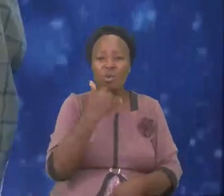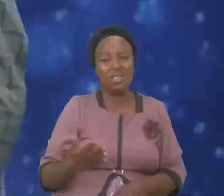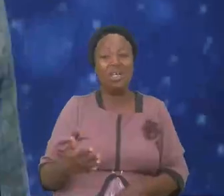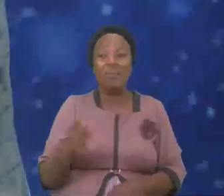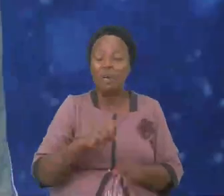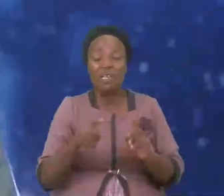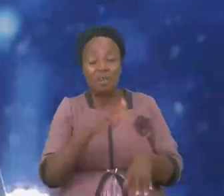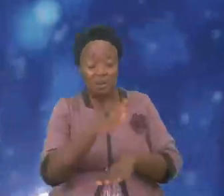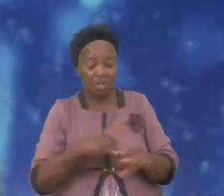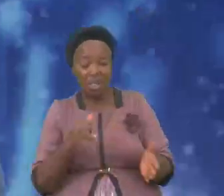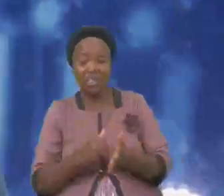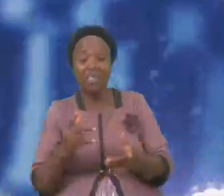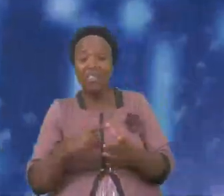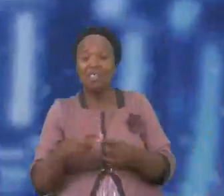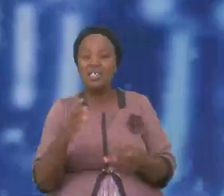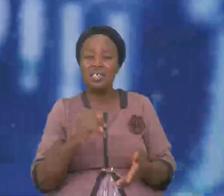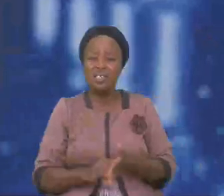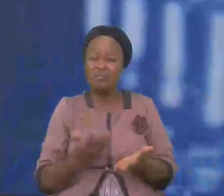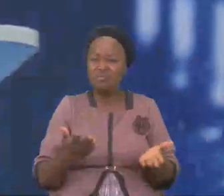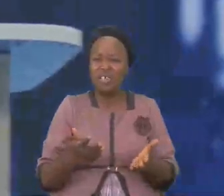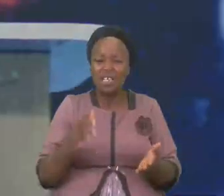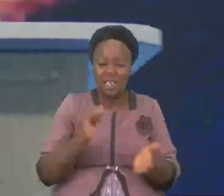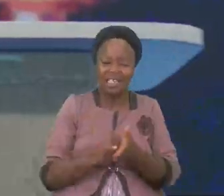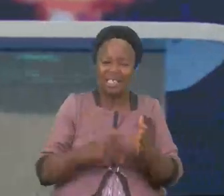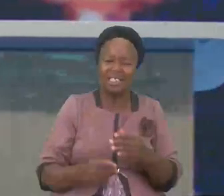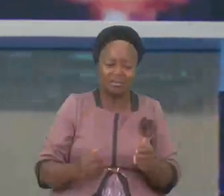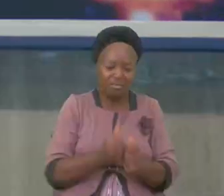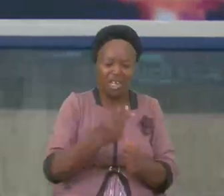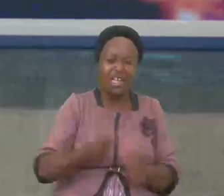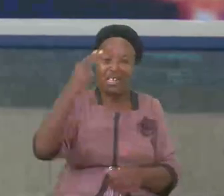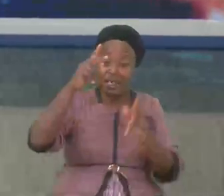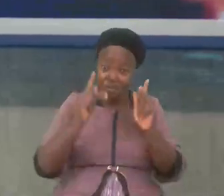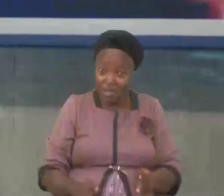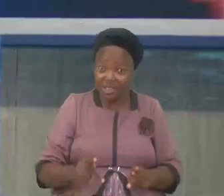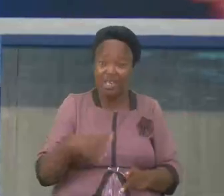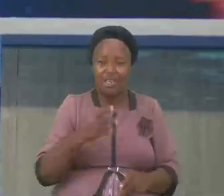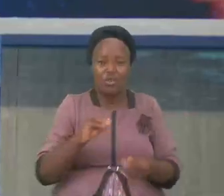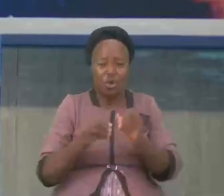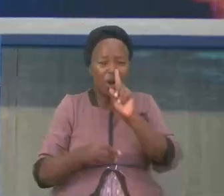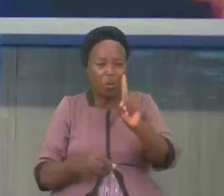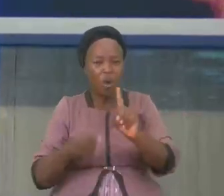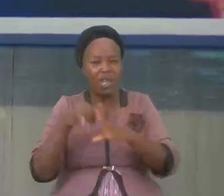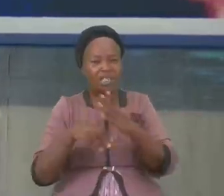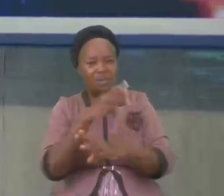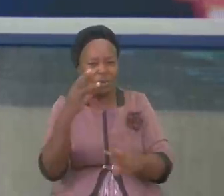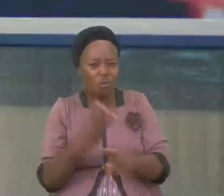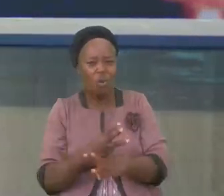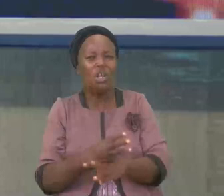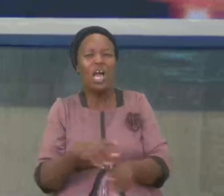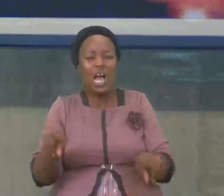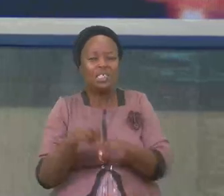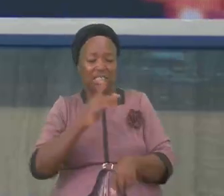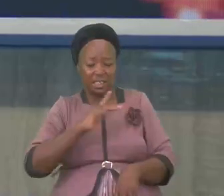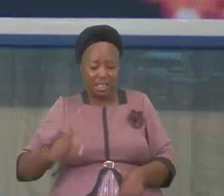aussi, oh, ce qui vient de la table du roi, la personne la plus élevée. Le premier citoyen du monde,